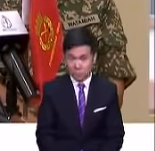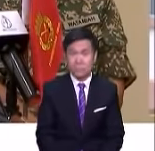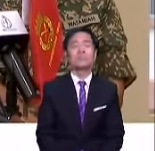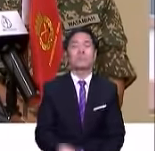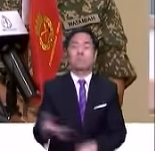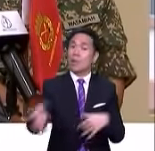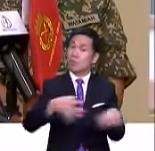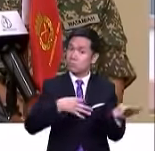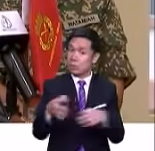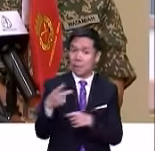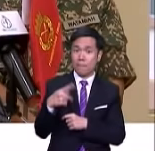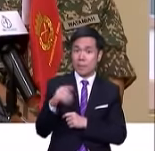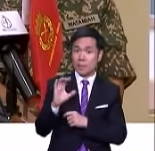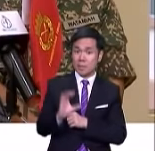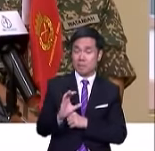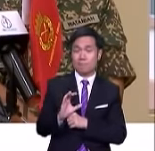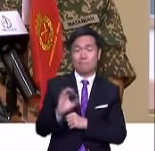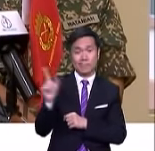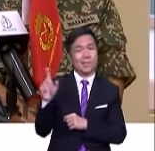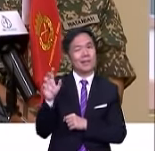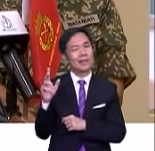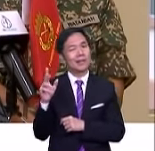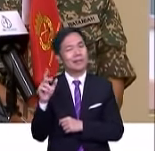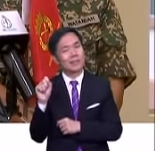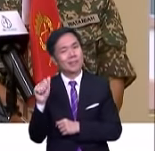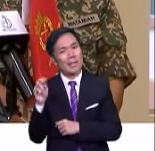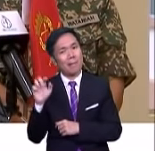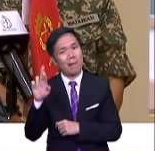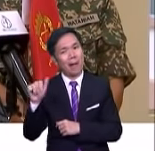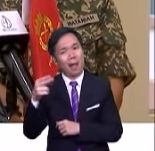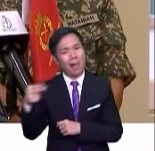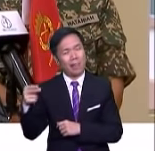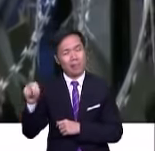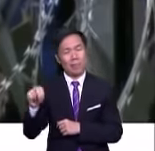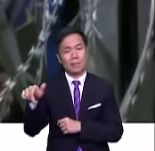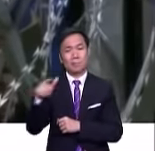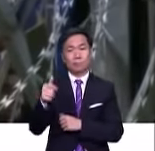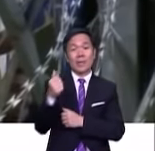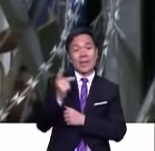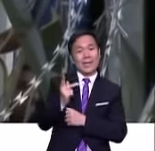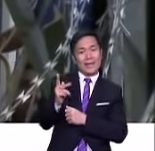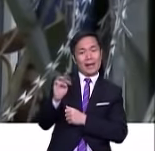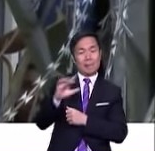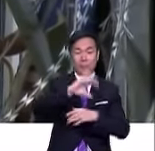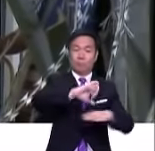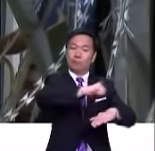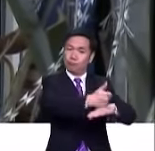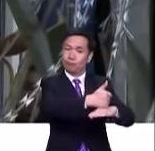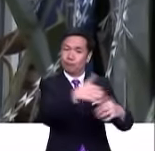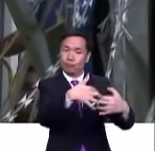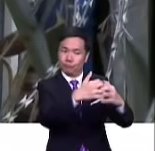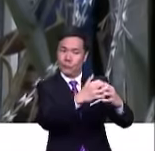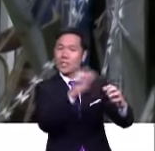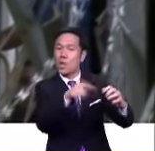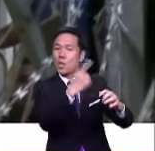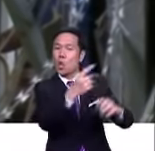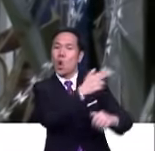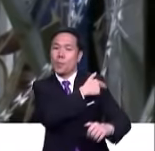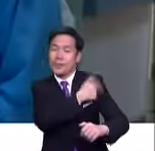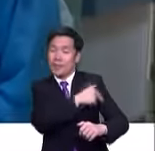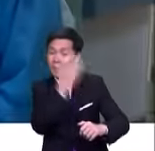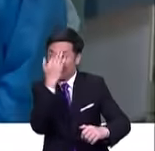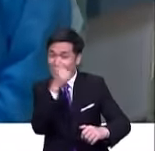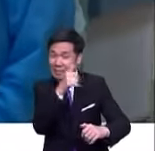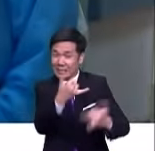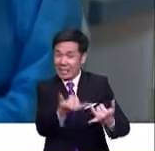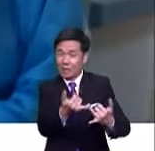Jelasnya dalam sidang media berkaitan di Samarahan, KKM telah meminta pihaknya untuk menyediakan hospital Medan memandangkan jumlah katil di